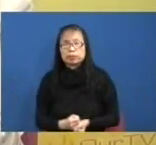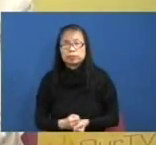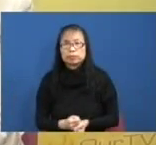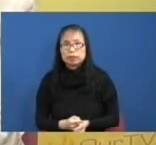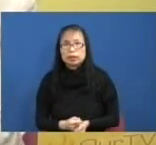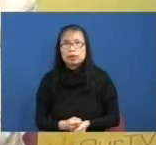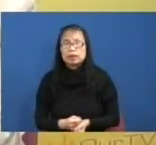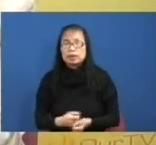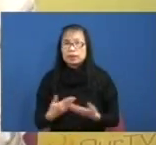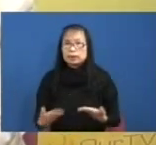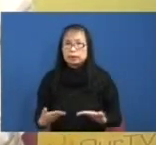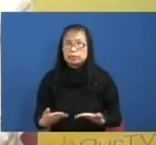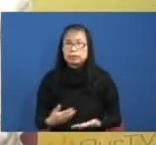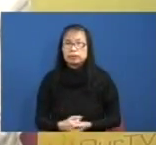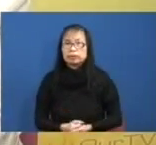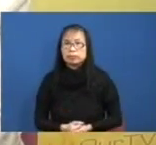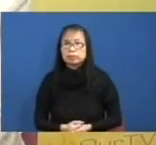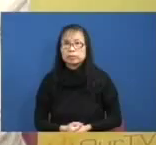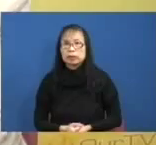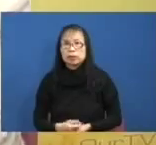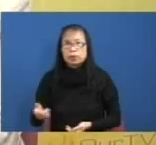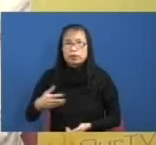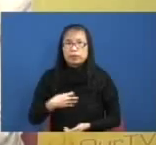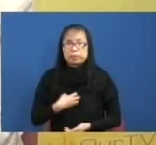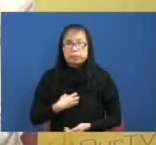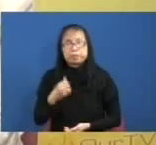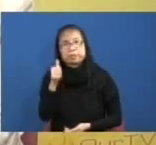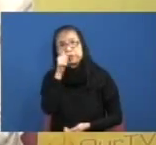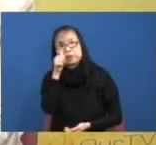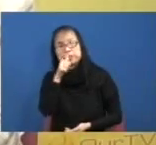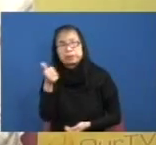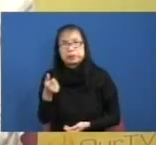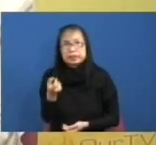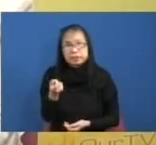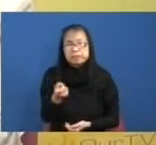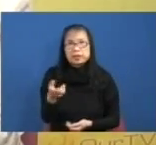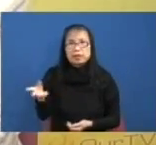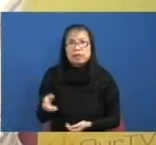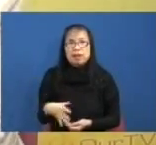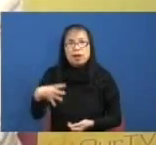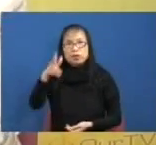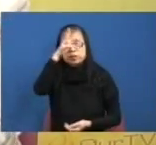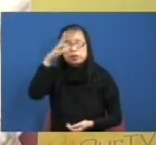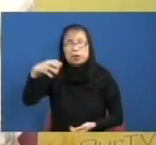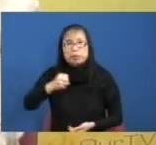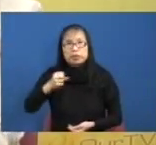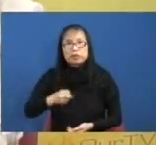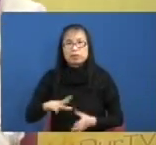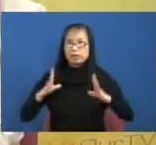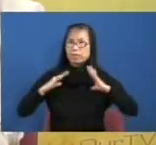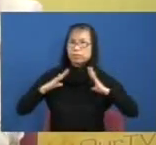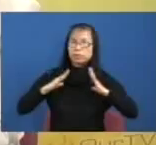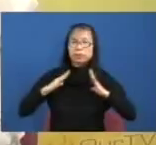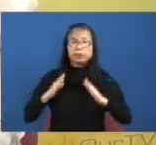個人口。你而家咧？有少少驕傲啊！即係阿張局長咧輕鬆啊嘛！而家全香港